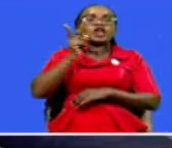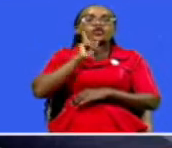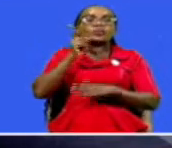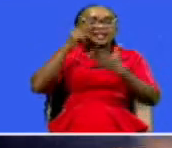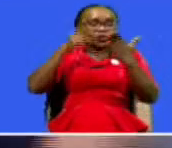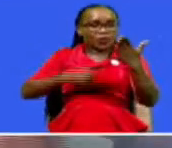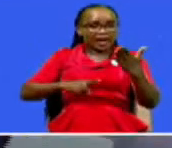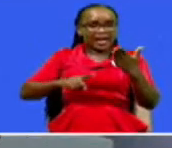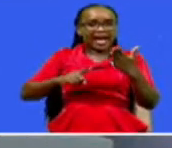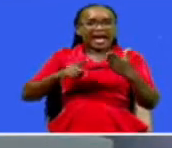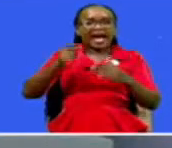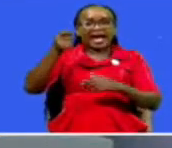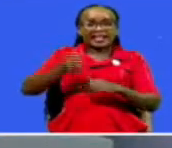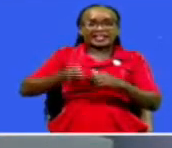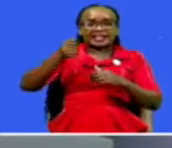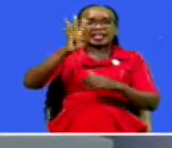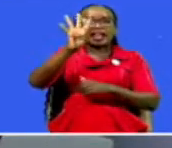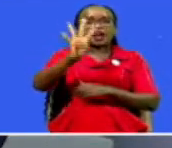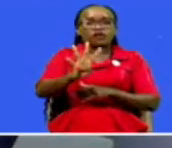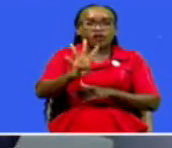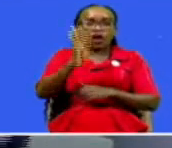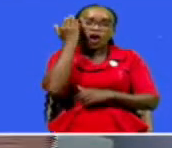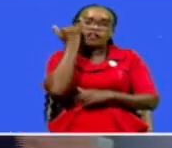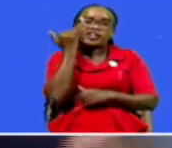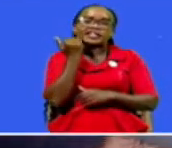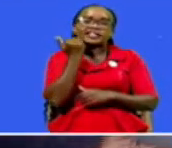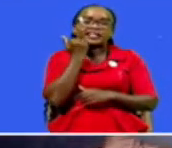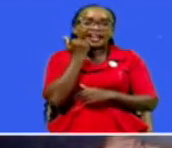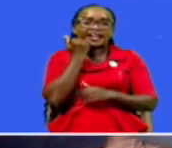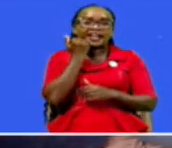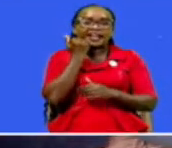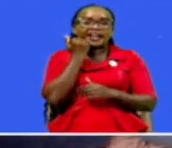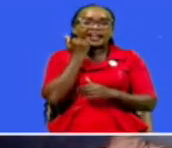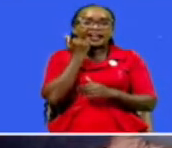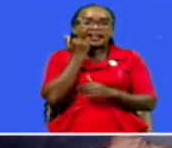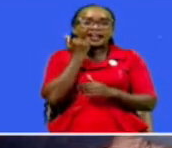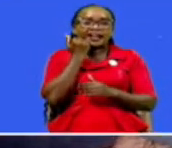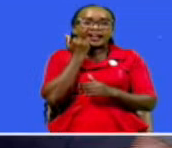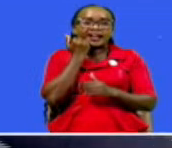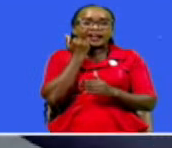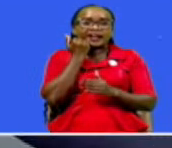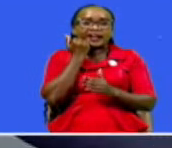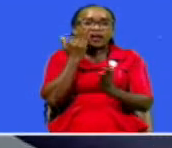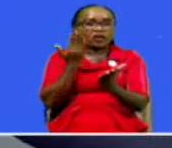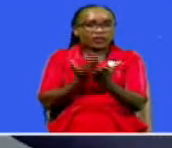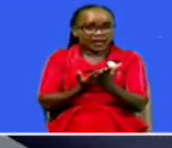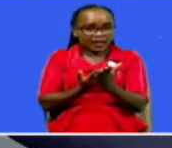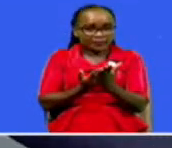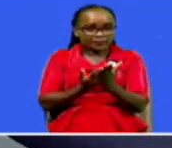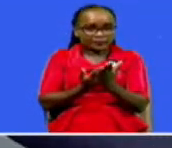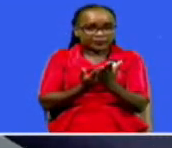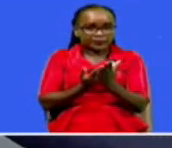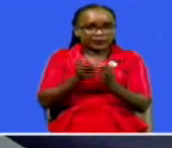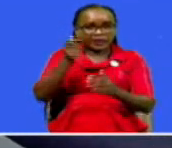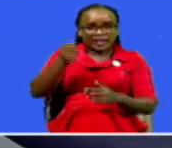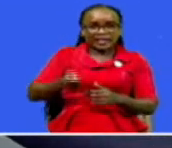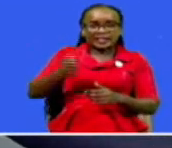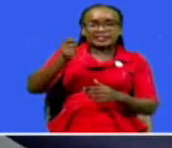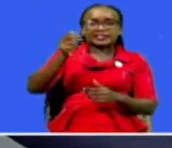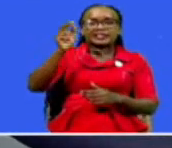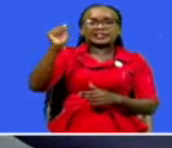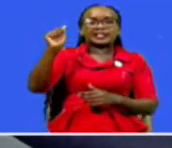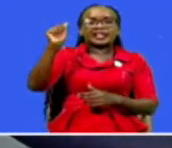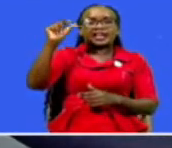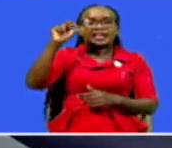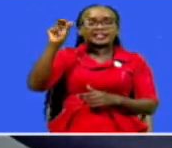kwamba majaji hao ni majaji wanne wa mahakama ya upeo, ambao ni Weldon Korir, jaji Agre